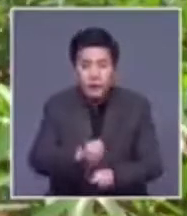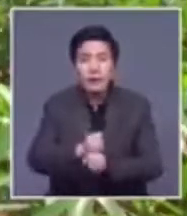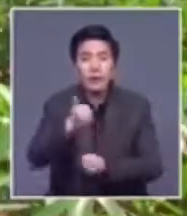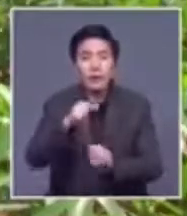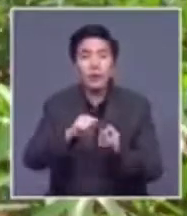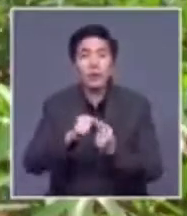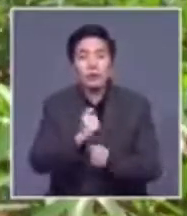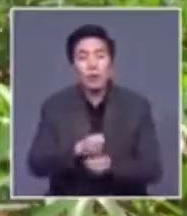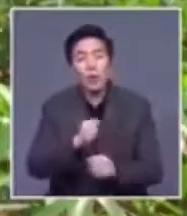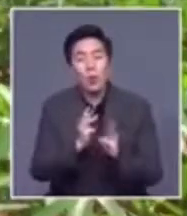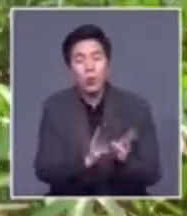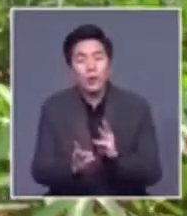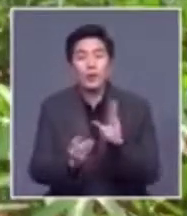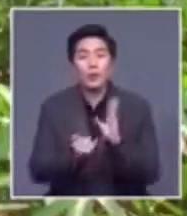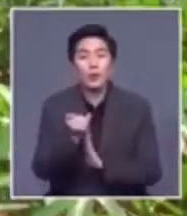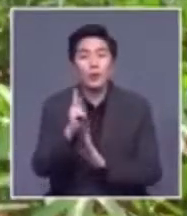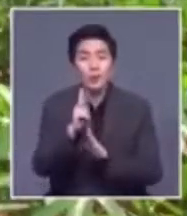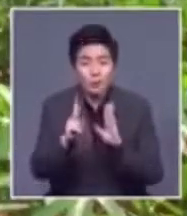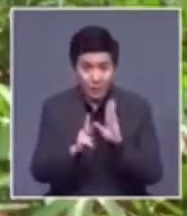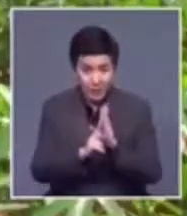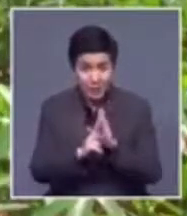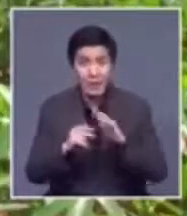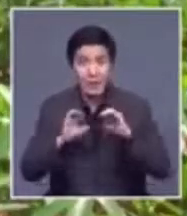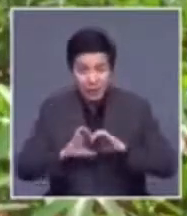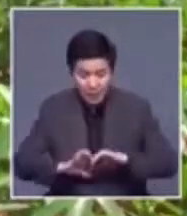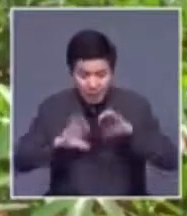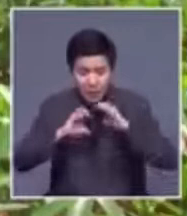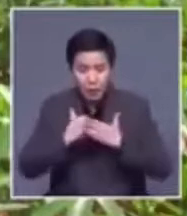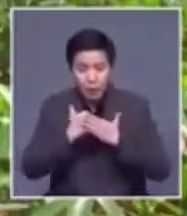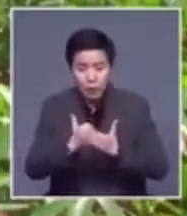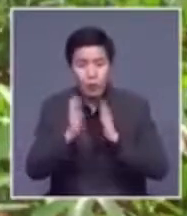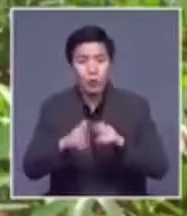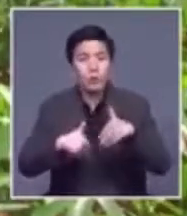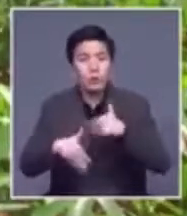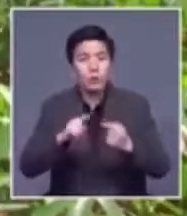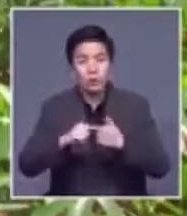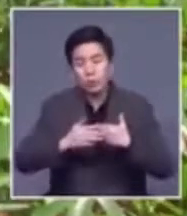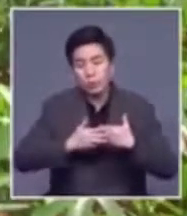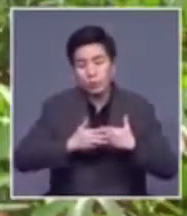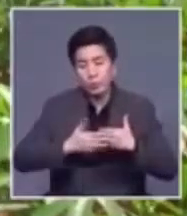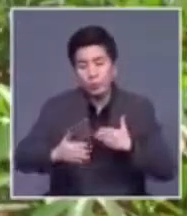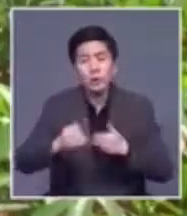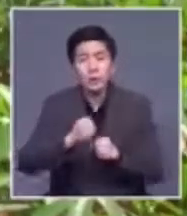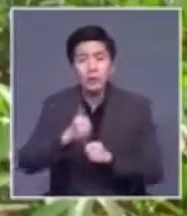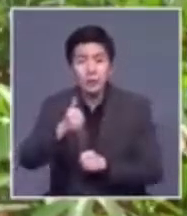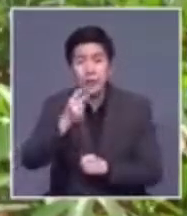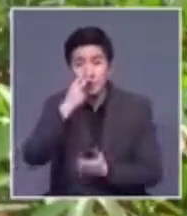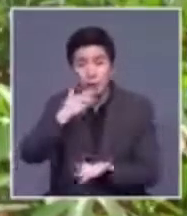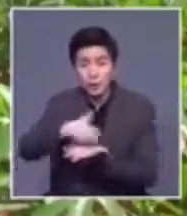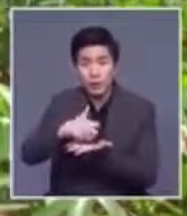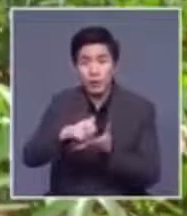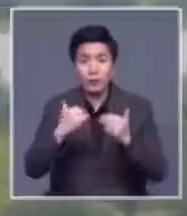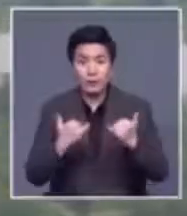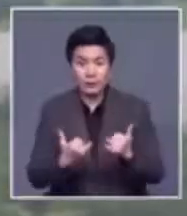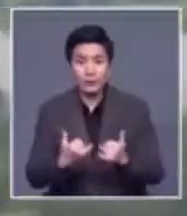ำการเกษตรอย่างถูกกฎหมายนอกจากนั้นค่ะรัฐบาลยังมีการช่วยเหลือประชาชนในระยะยาวอีกด้วยนะคะไปติดตามเรื่องนี้พร้อมกันเล